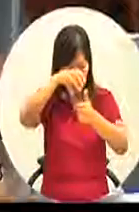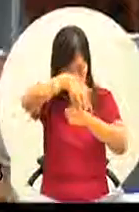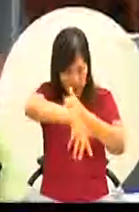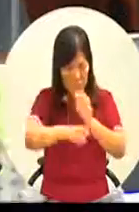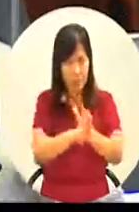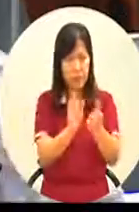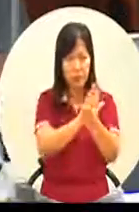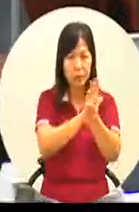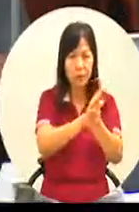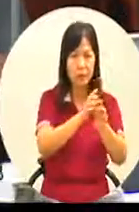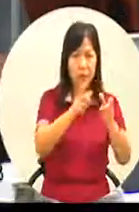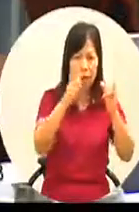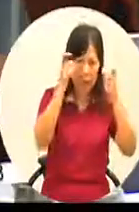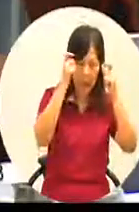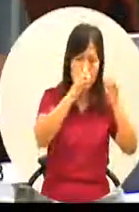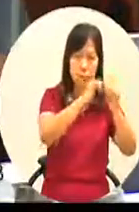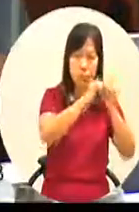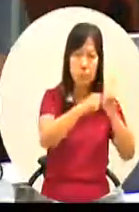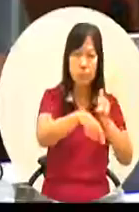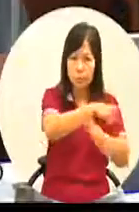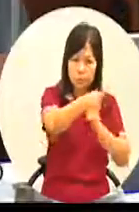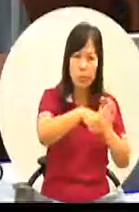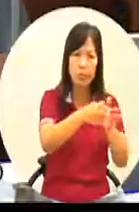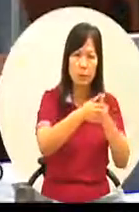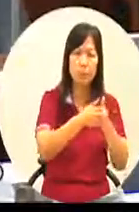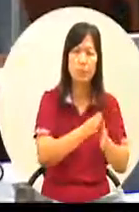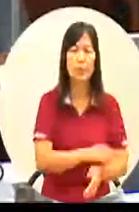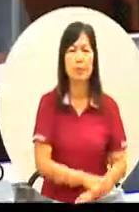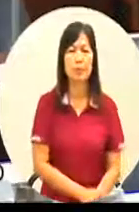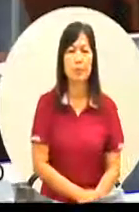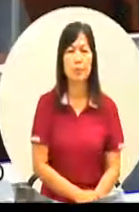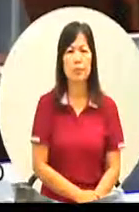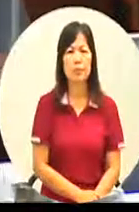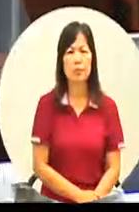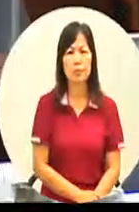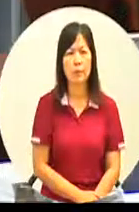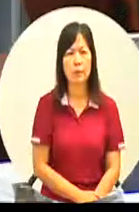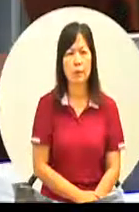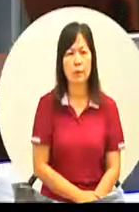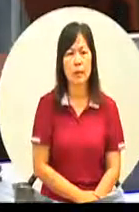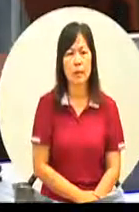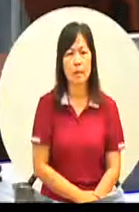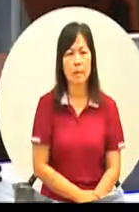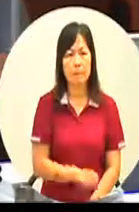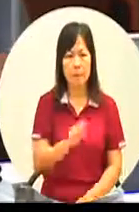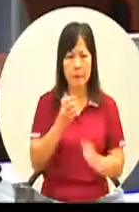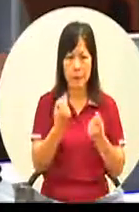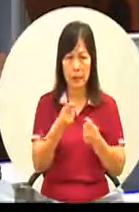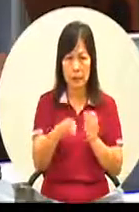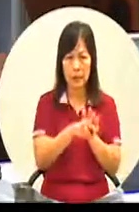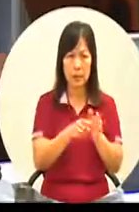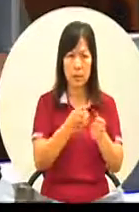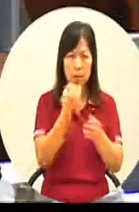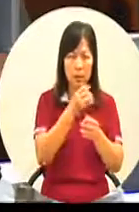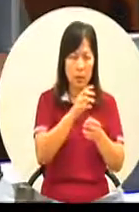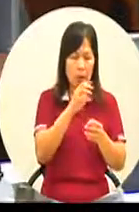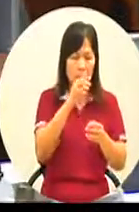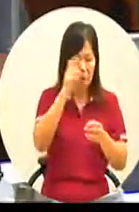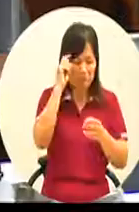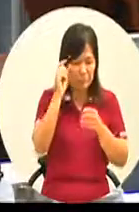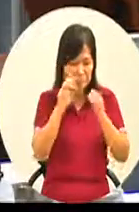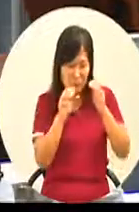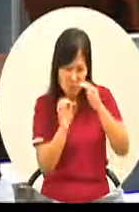咱大高雄哦所有的市民朋友？伫遮啊，咱啊针对哦这个反贪肃贪呐